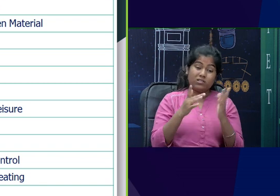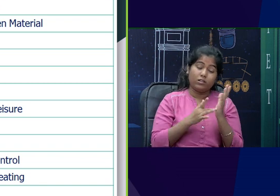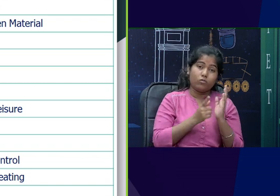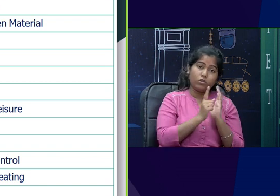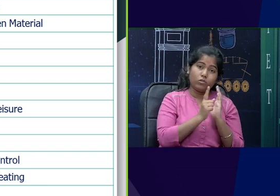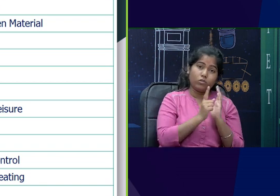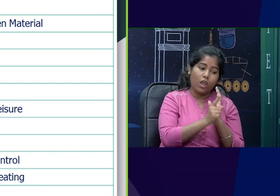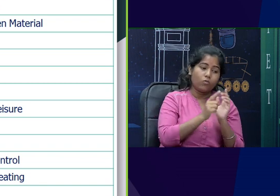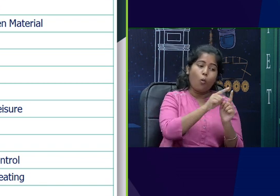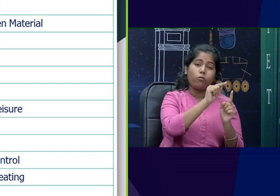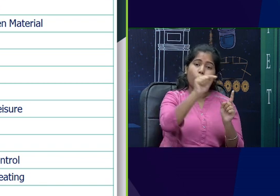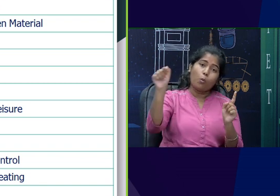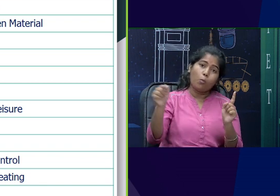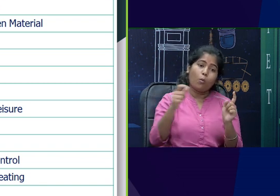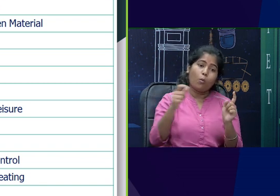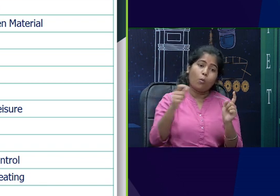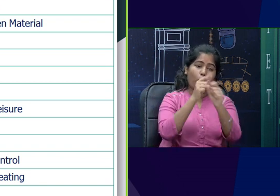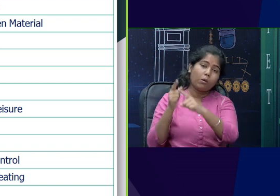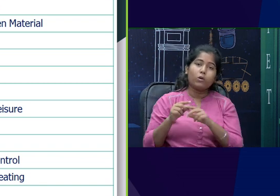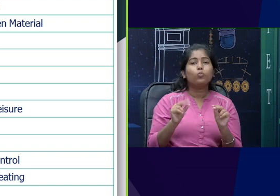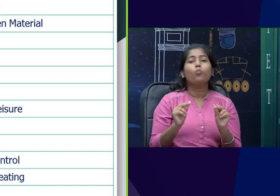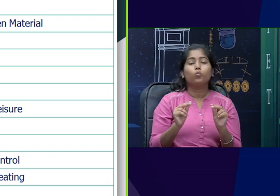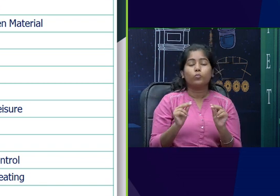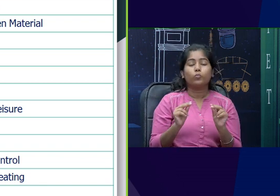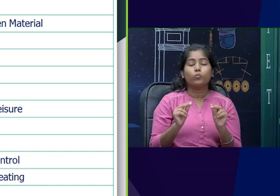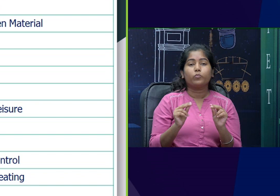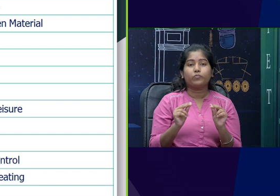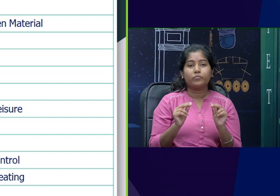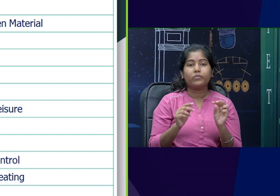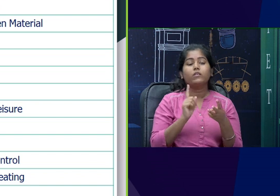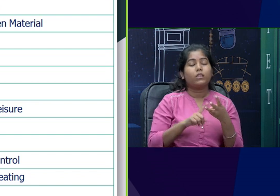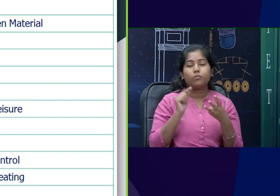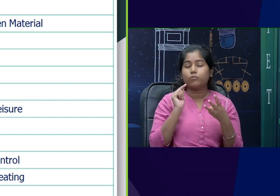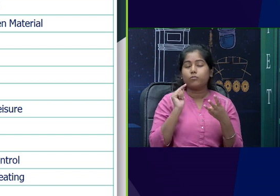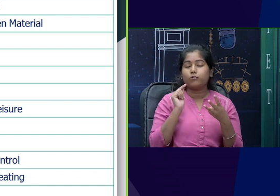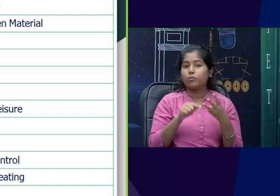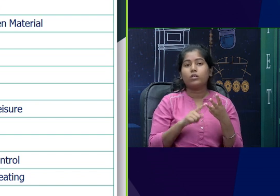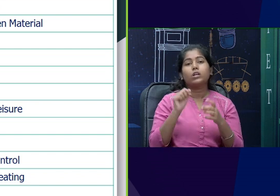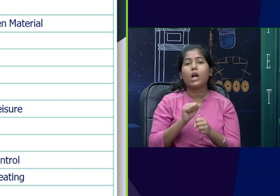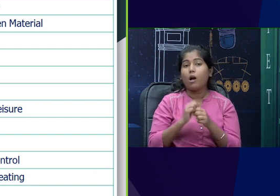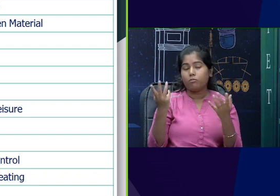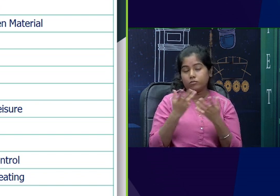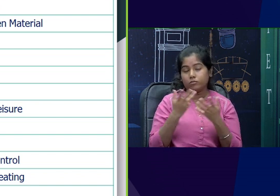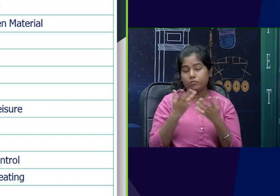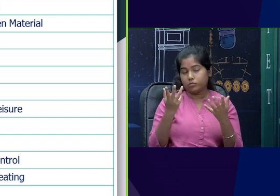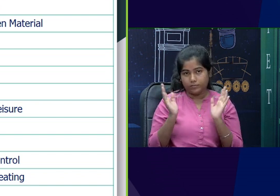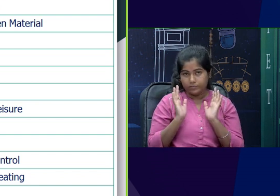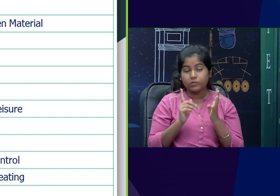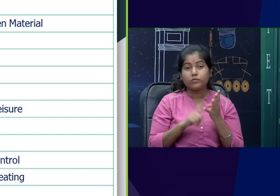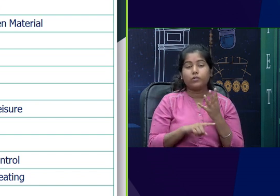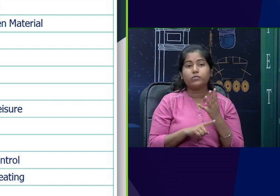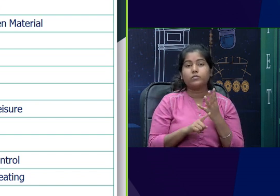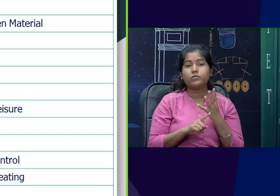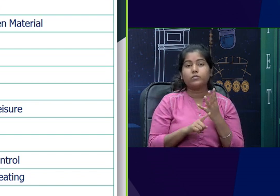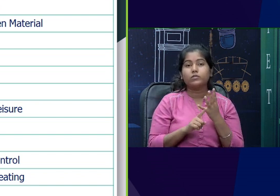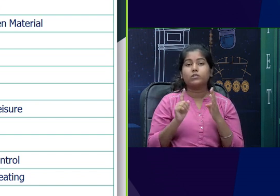होगी, तो इन्वायरमेंट का ध्यान रखना है बहुत जरूरी है। थर्ड थिंग इज टास्क, एंड फोर्थ थिंग इज